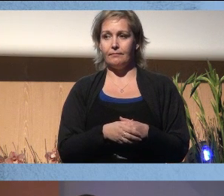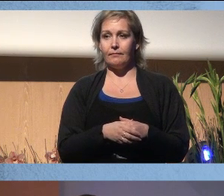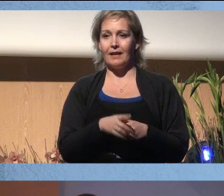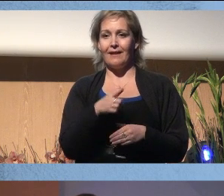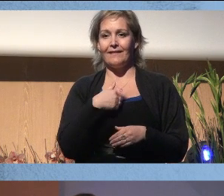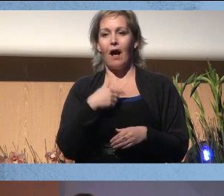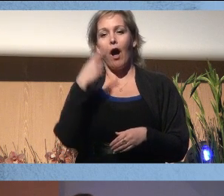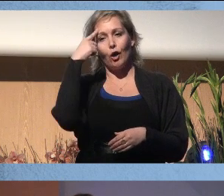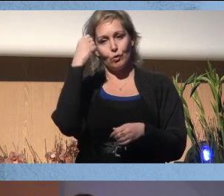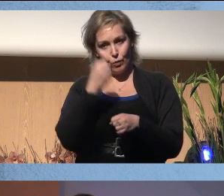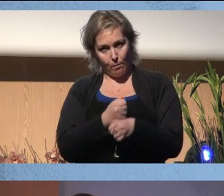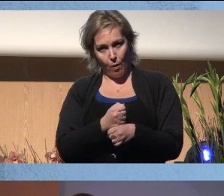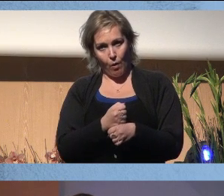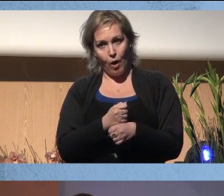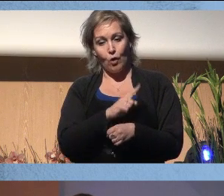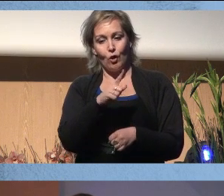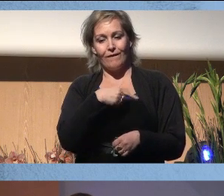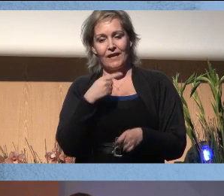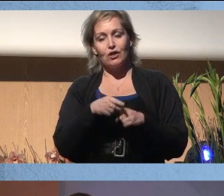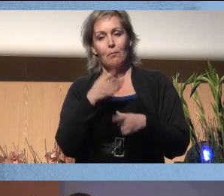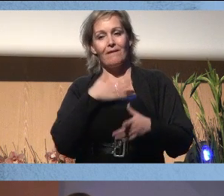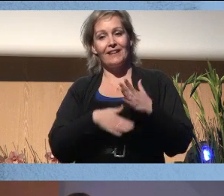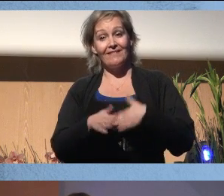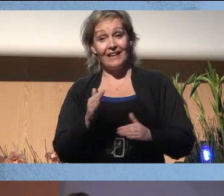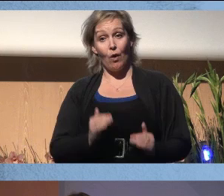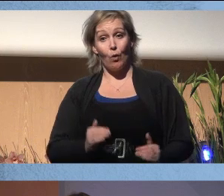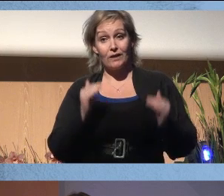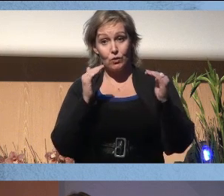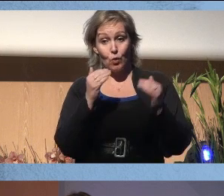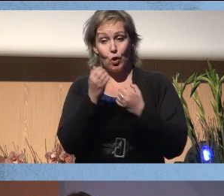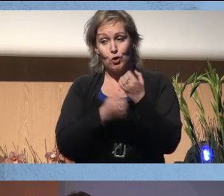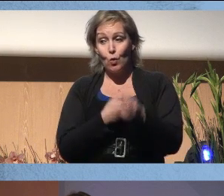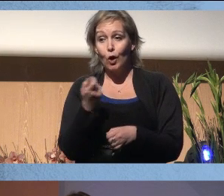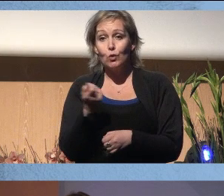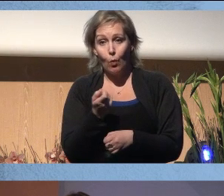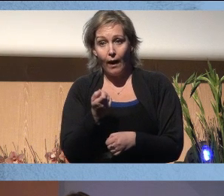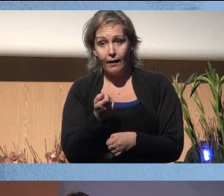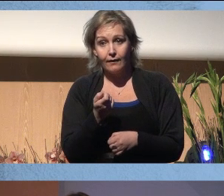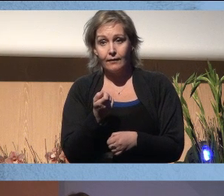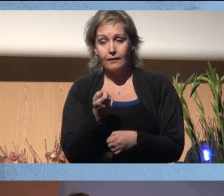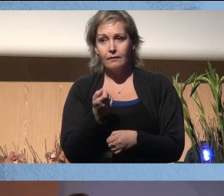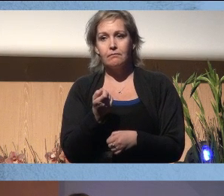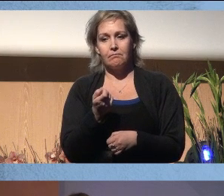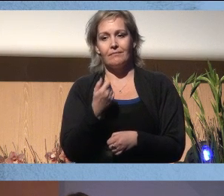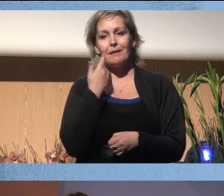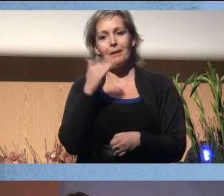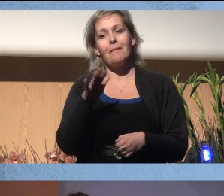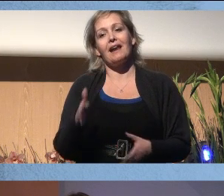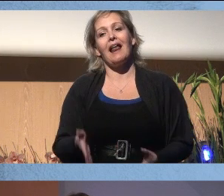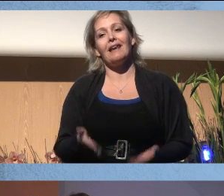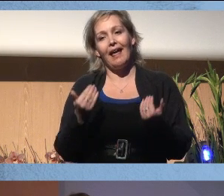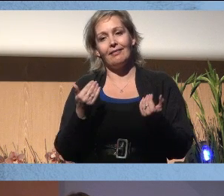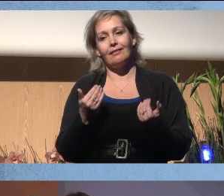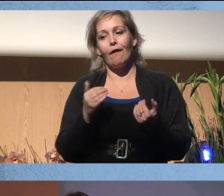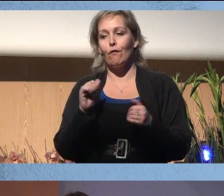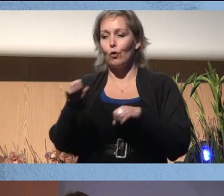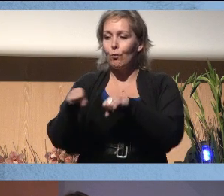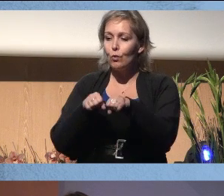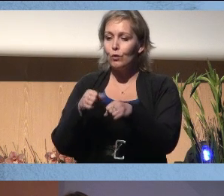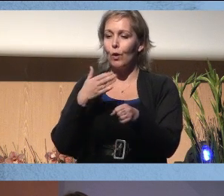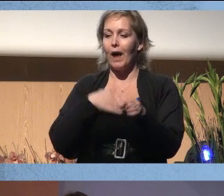Vi har tro på at når vi som frivillige organisasjon gjør noe, så blir det lettere å få kommuner